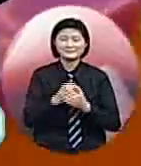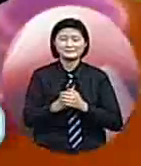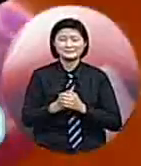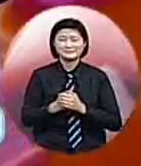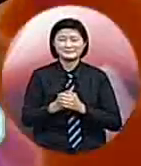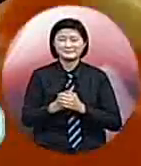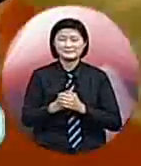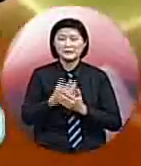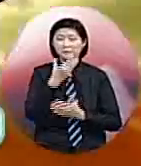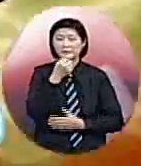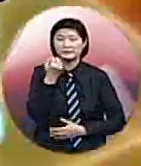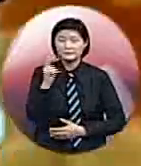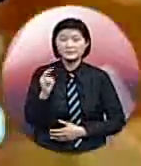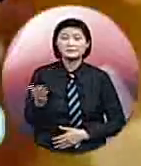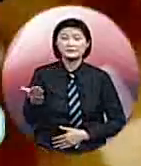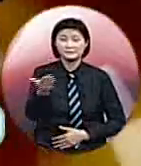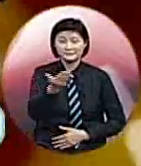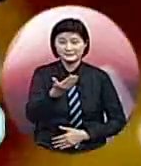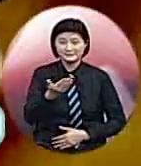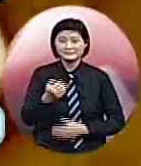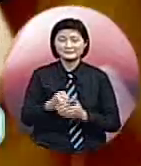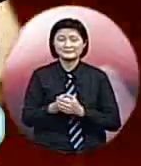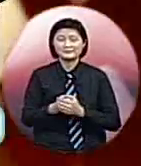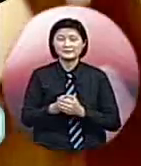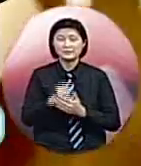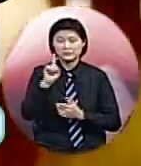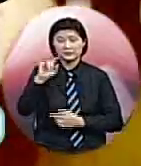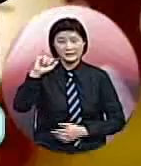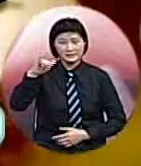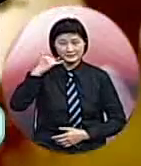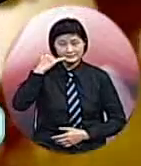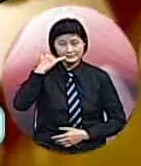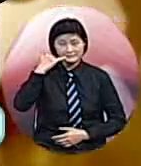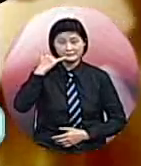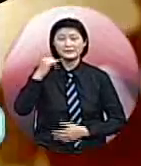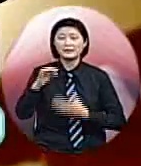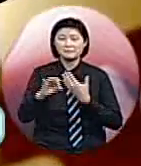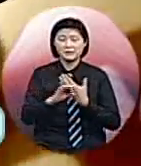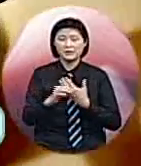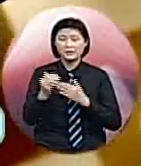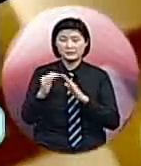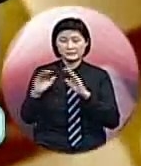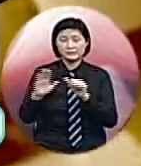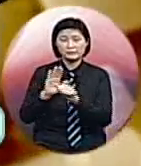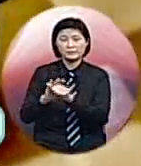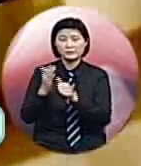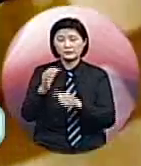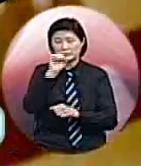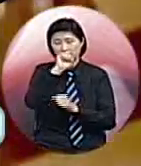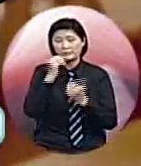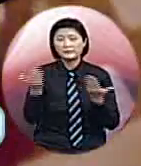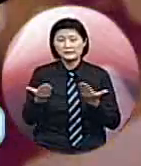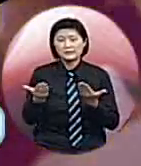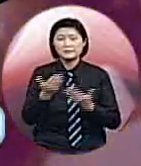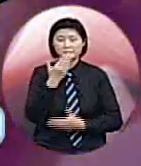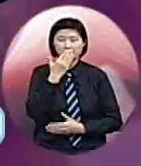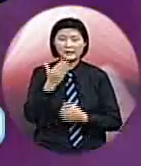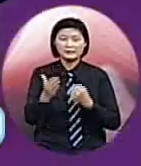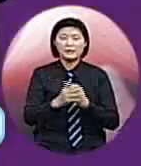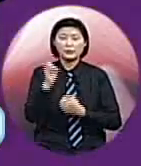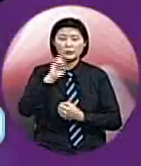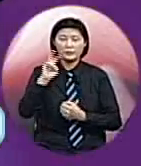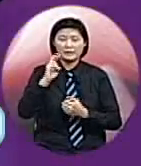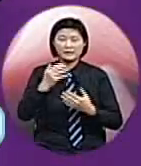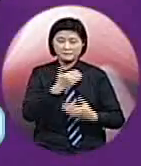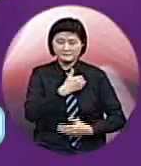뭐 복지 TV 예청자 여러분, 네. 뭐 전화 한 통하면은 뭐 좀 이웃도 도우고 뭐 좋은 일을 할 수 있으니까요. 예. 노래도